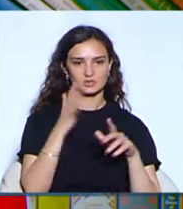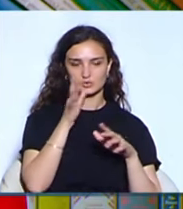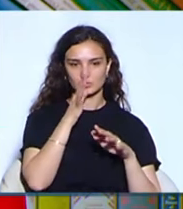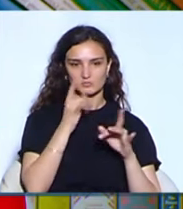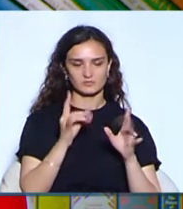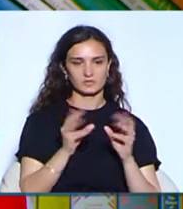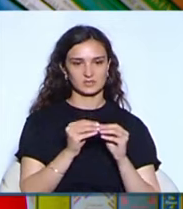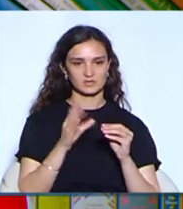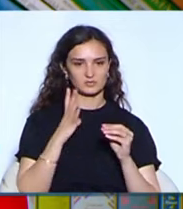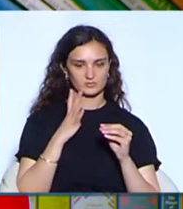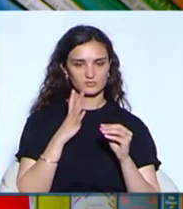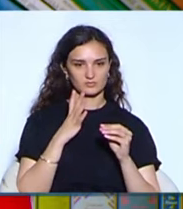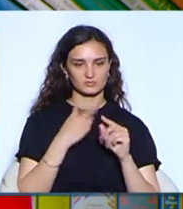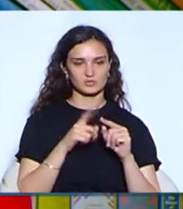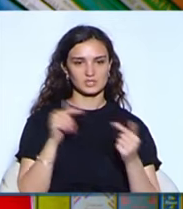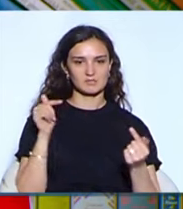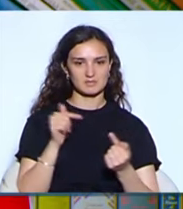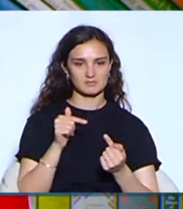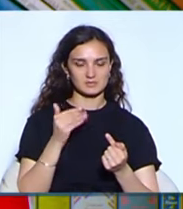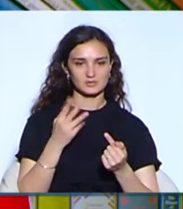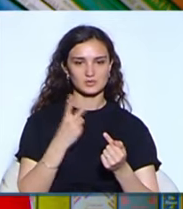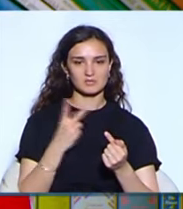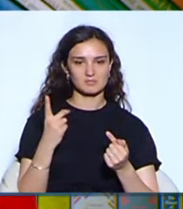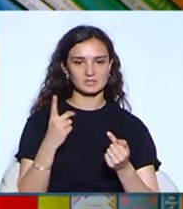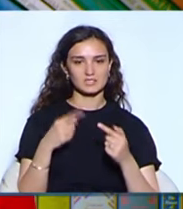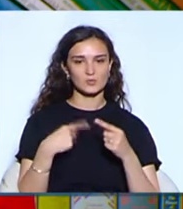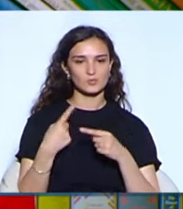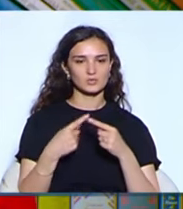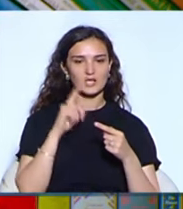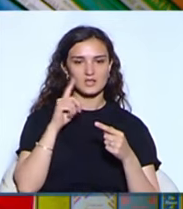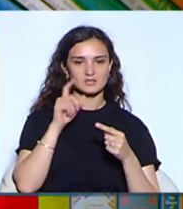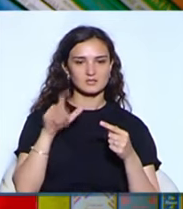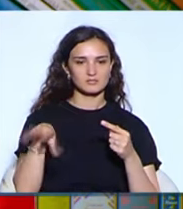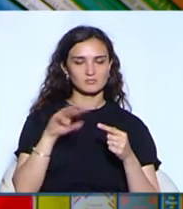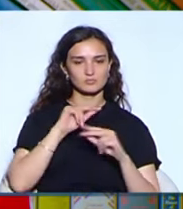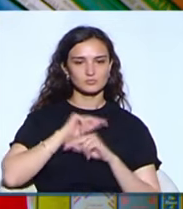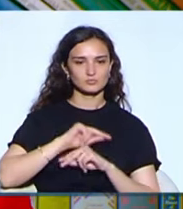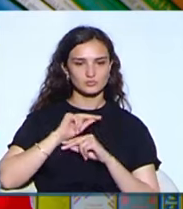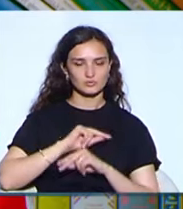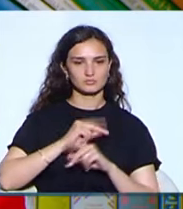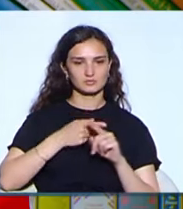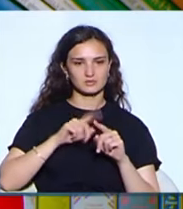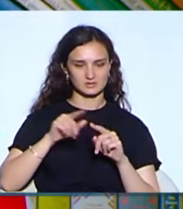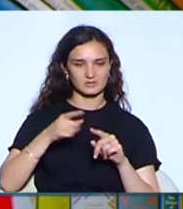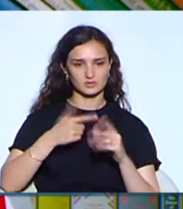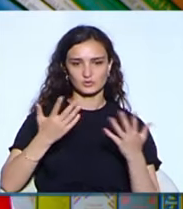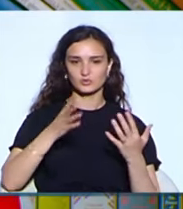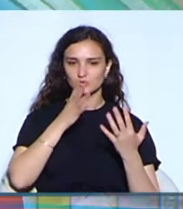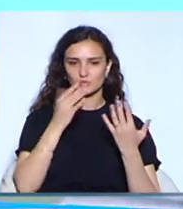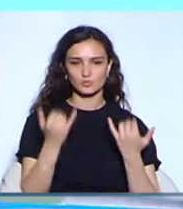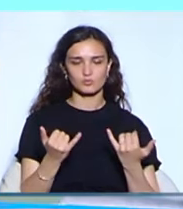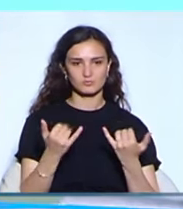გაატაროს ბავშვთან. შესაბამისად 21 საუკუნეში ახალგაზრდობა ძირითადად მუშაობს და ეს მოიტანა თქვა